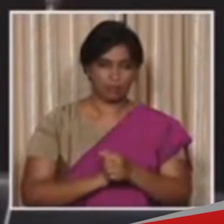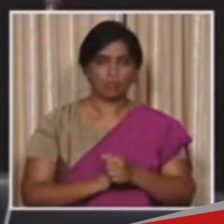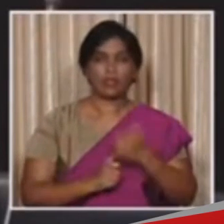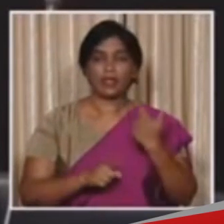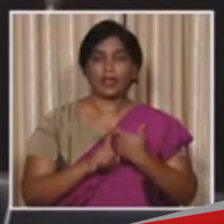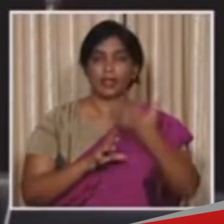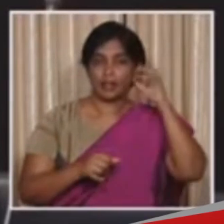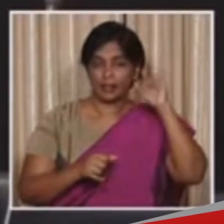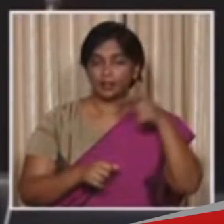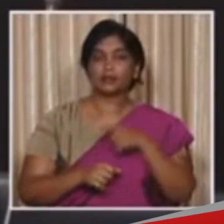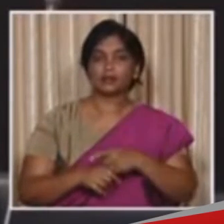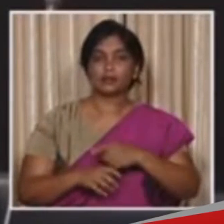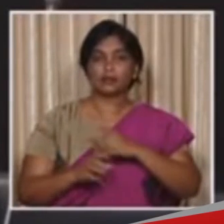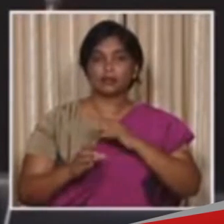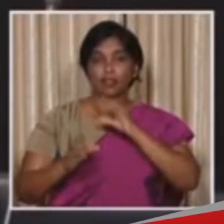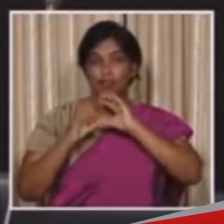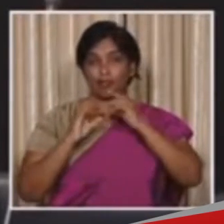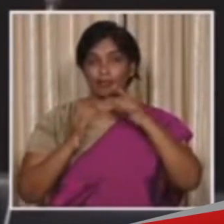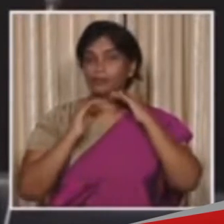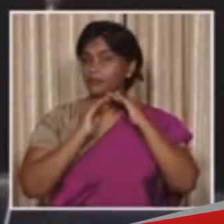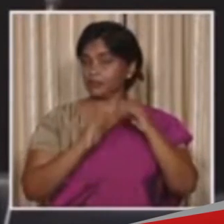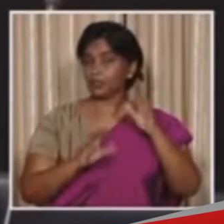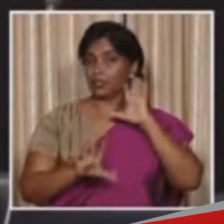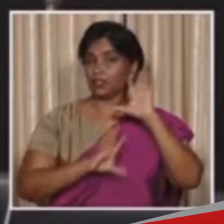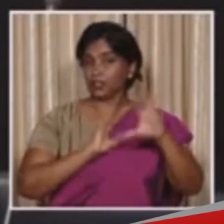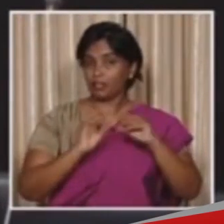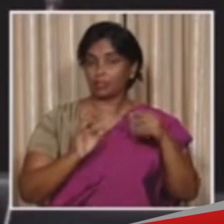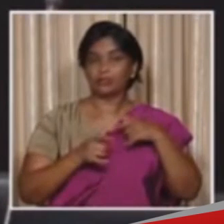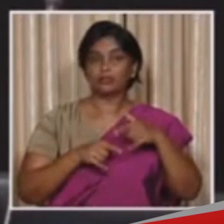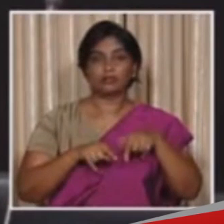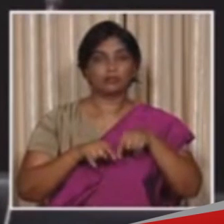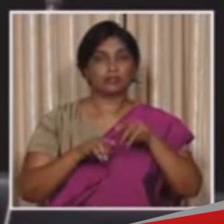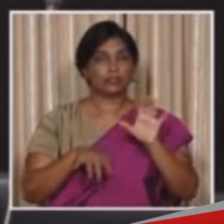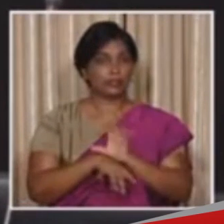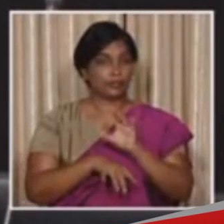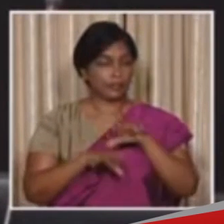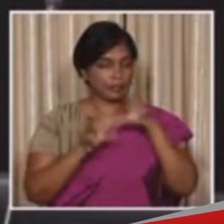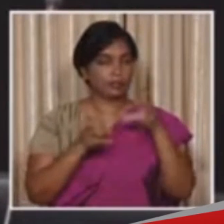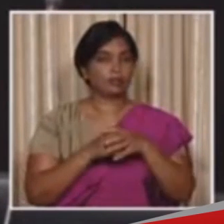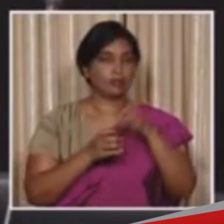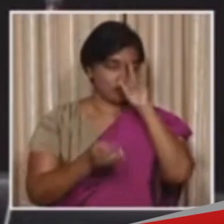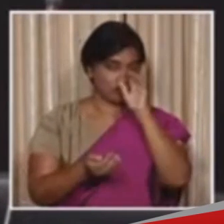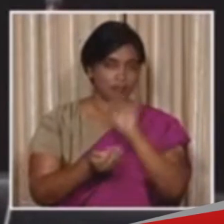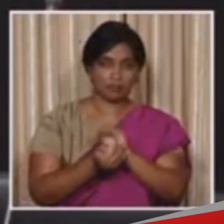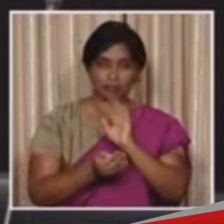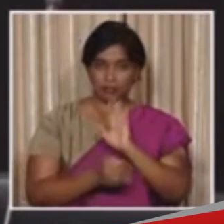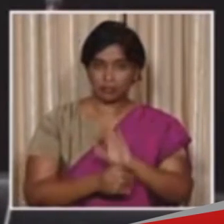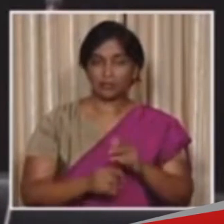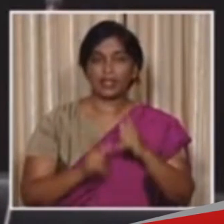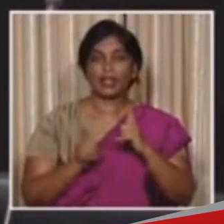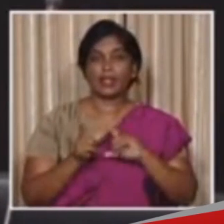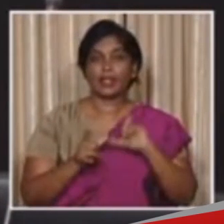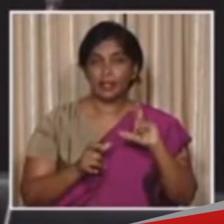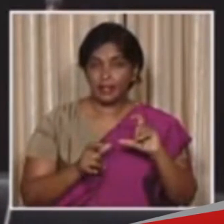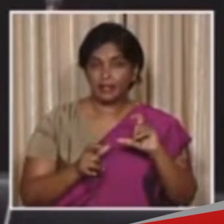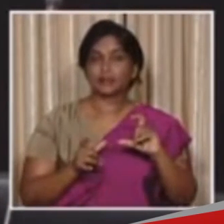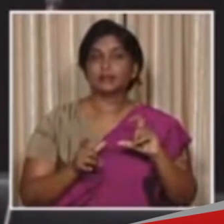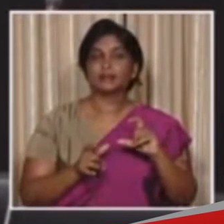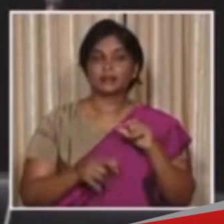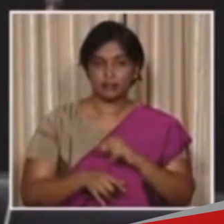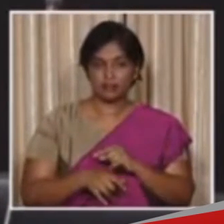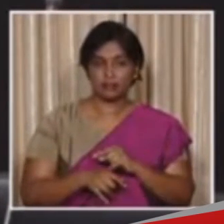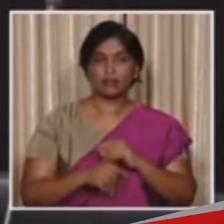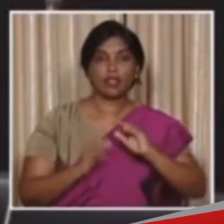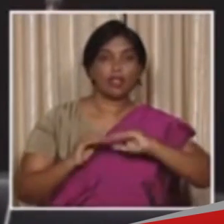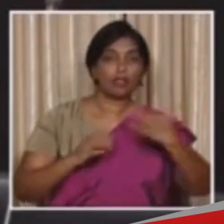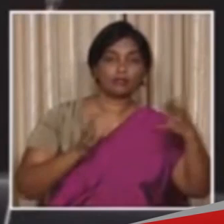Navakalani palame sannivedana godanagille toraturu panikaraka paddhatiye arakshawata yoduwa thibu vayu samikarana yantrawara